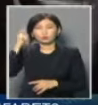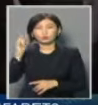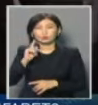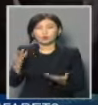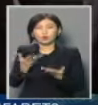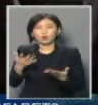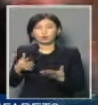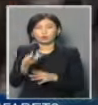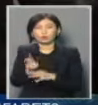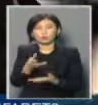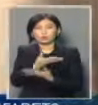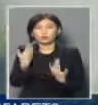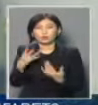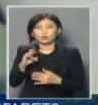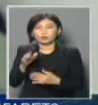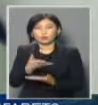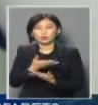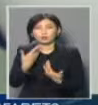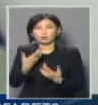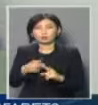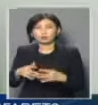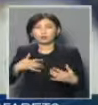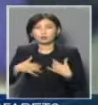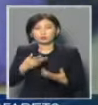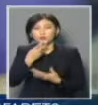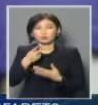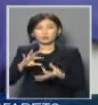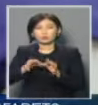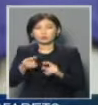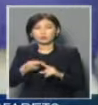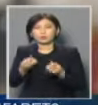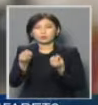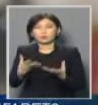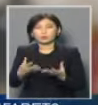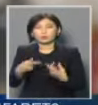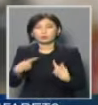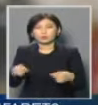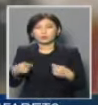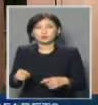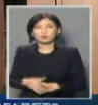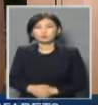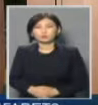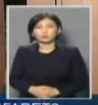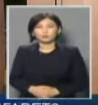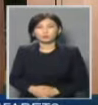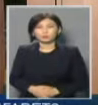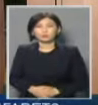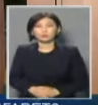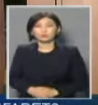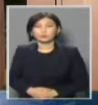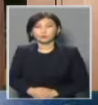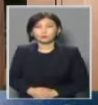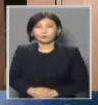какой тут вред? Здесь нет никотина». Но не торопитесь с выводами, это лишь простой маркетинговый ход.